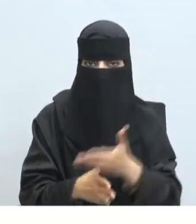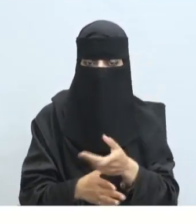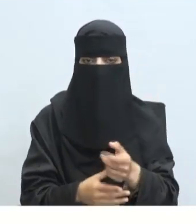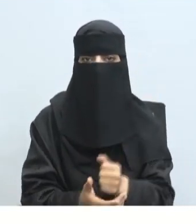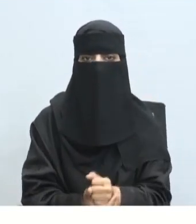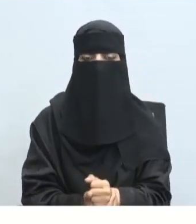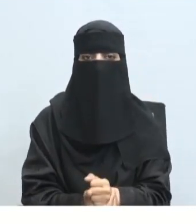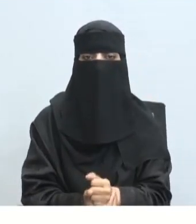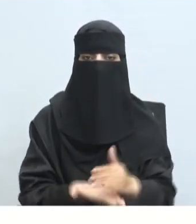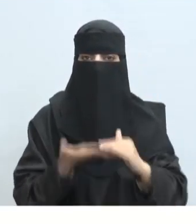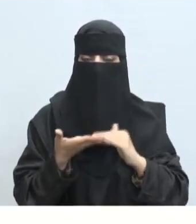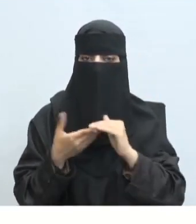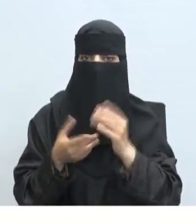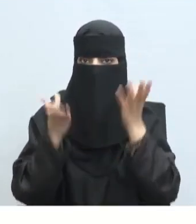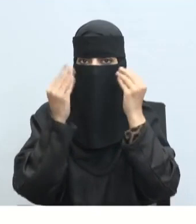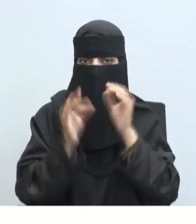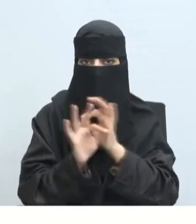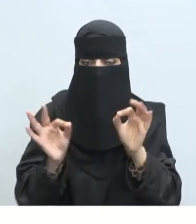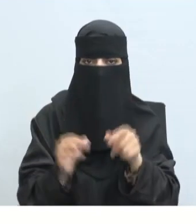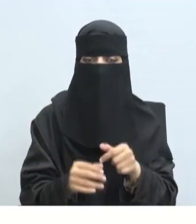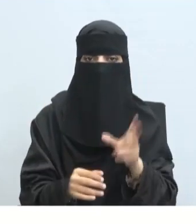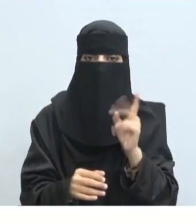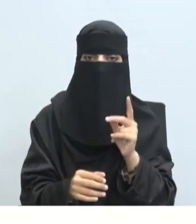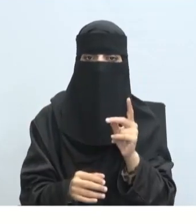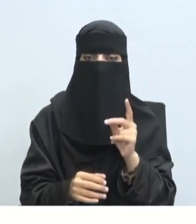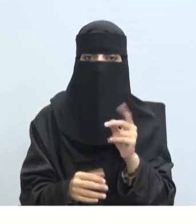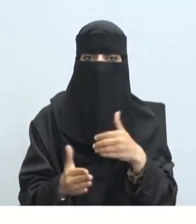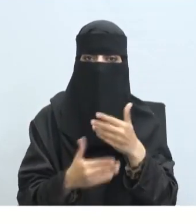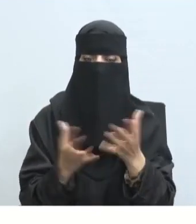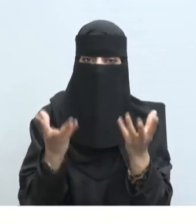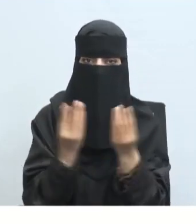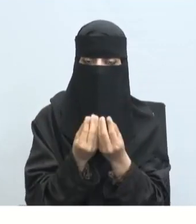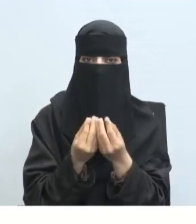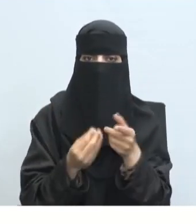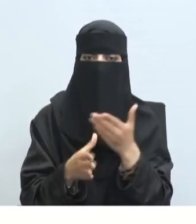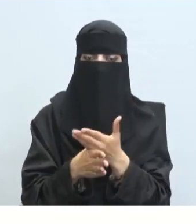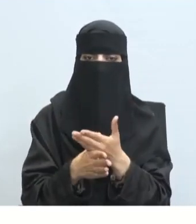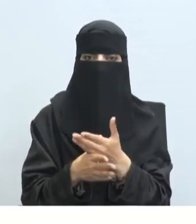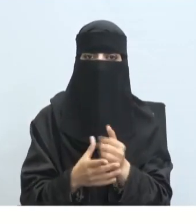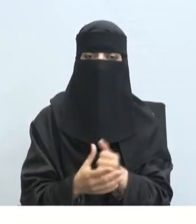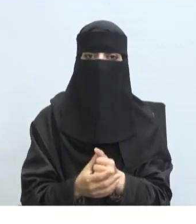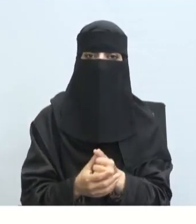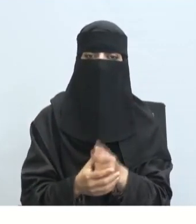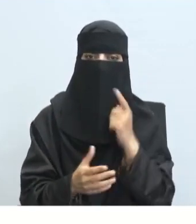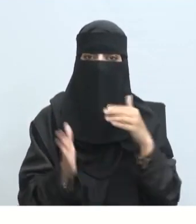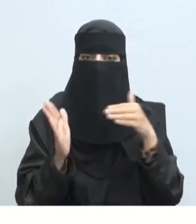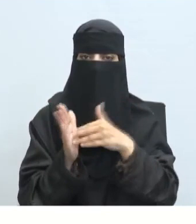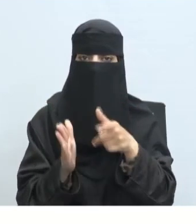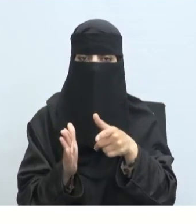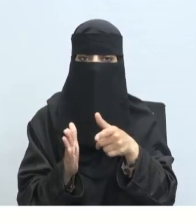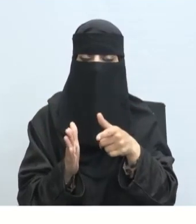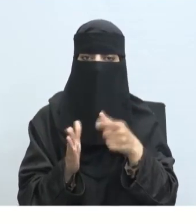خبره يساعدون في جمع المعلومات وبعد ذلك بعد ان نجمع هذه المعلومات نستطيع غربلتها لى ان نصل